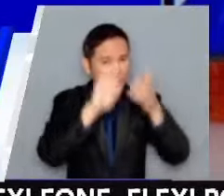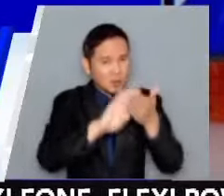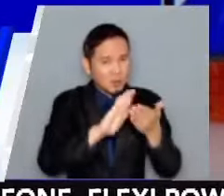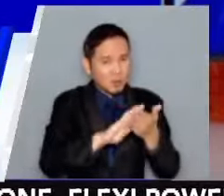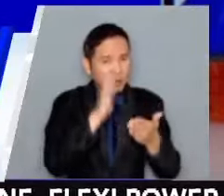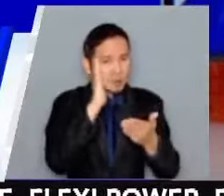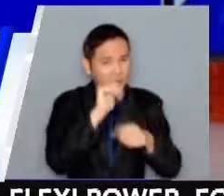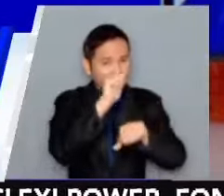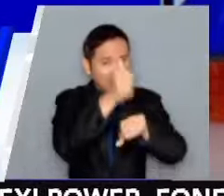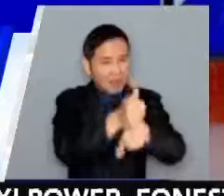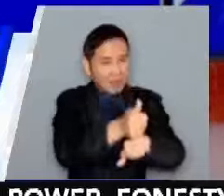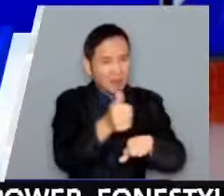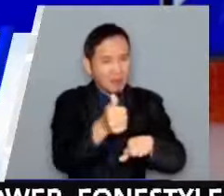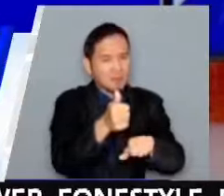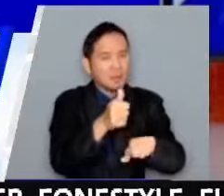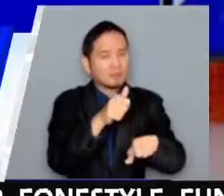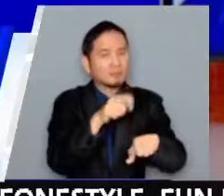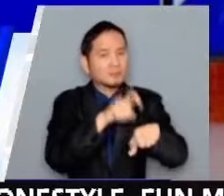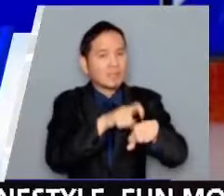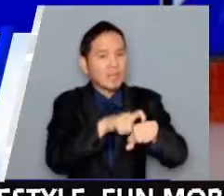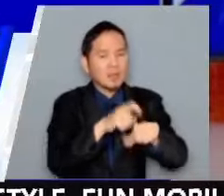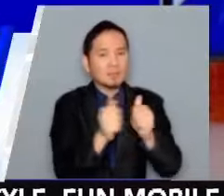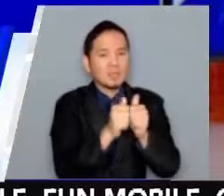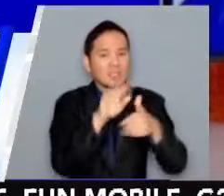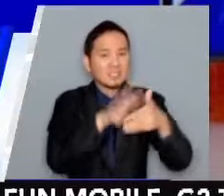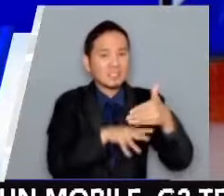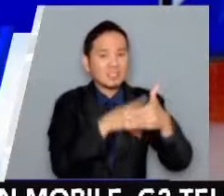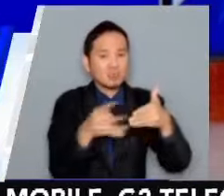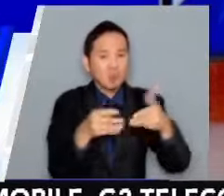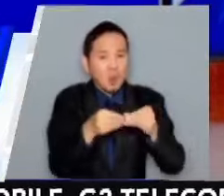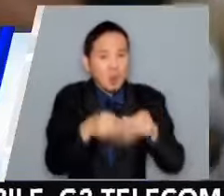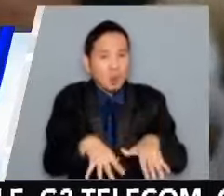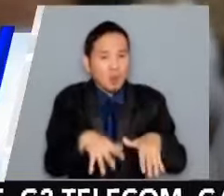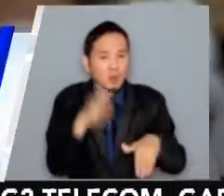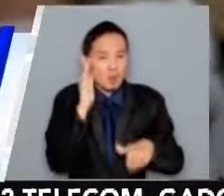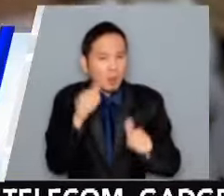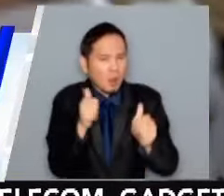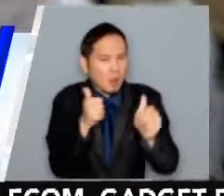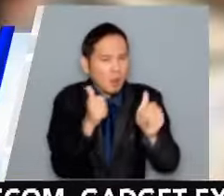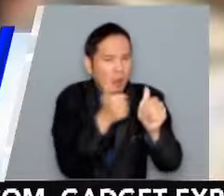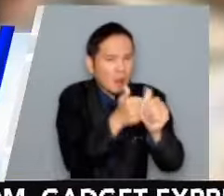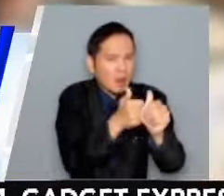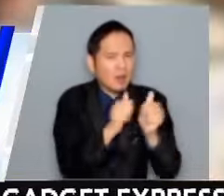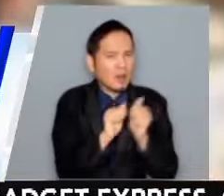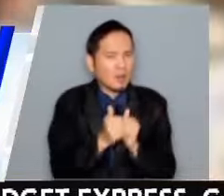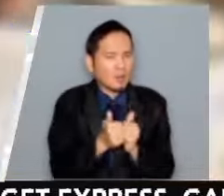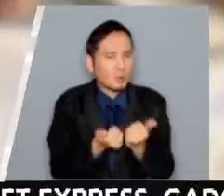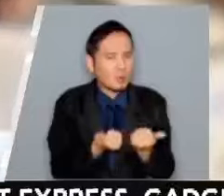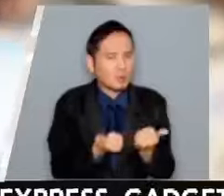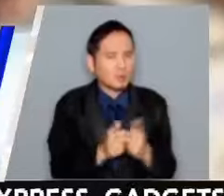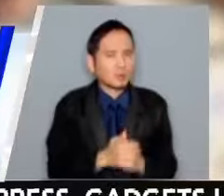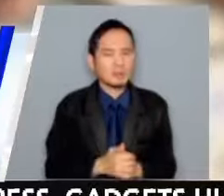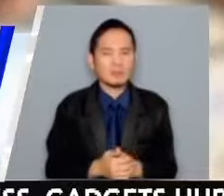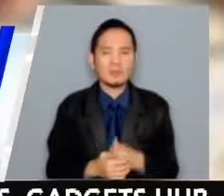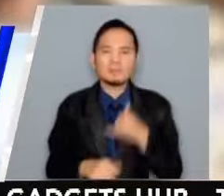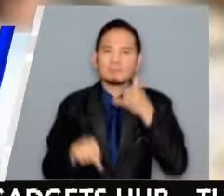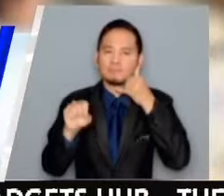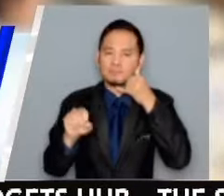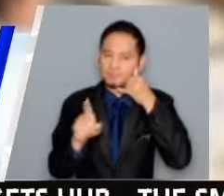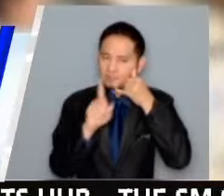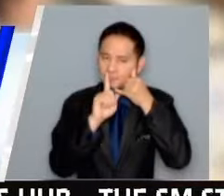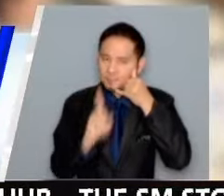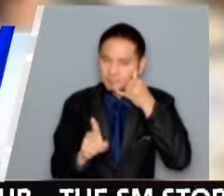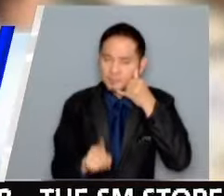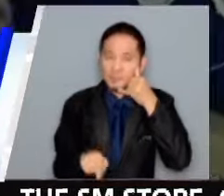mabawi yung mga nakansilang araw ng klase. Yes, definitely, Susan. Since they are the school managers, meron silang